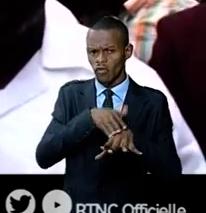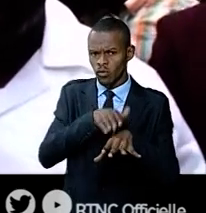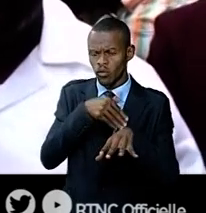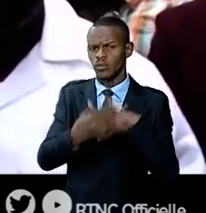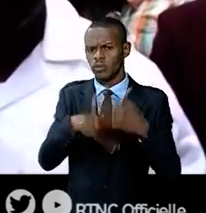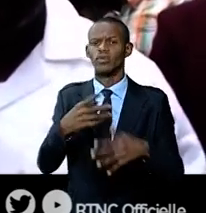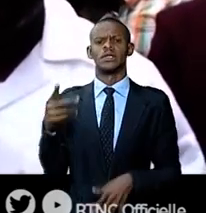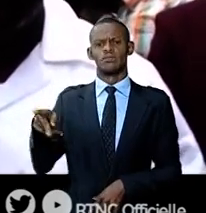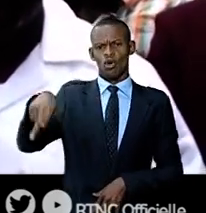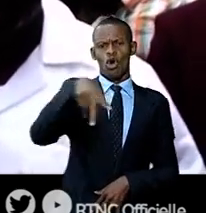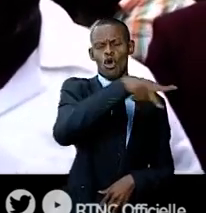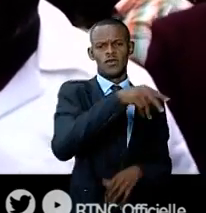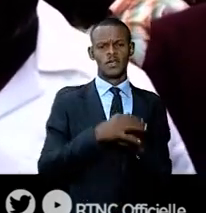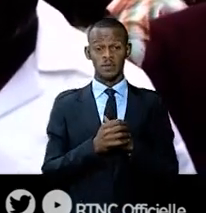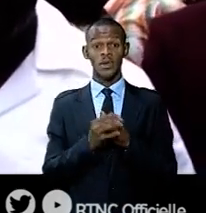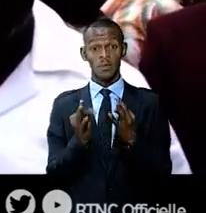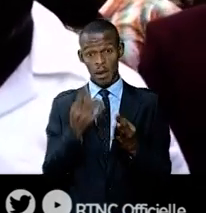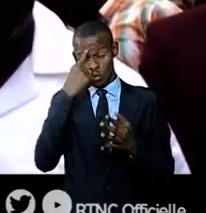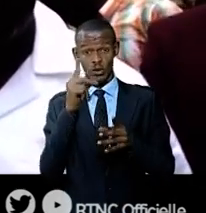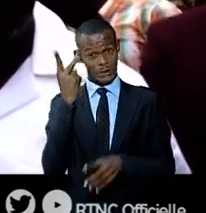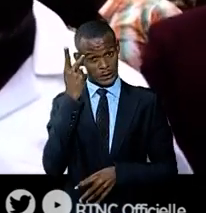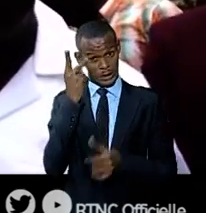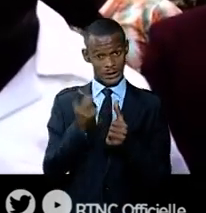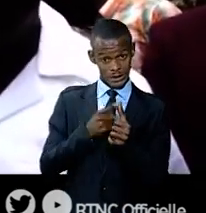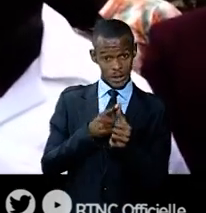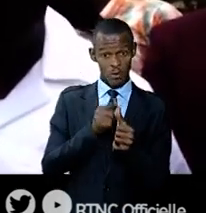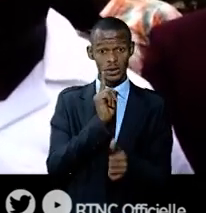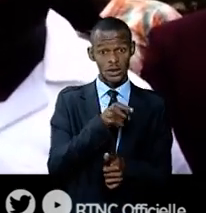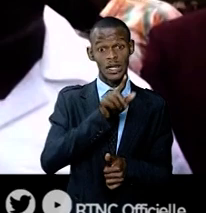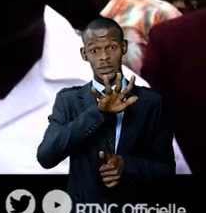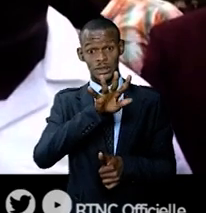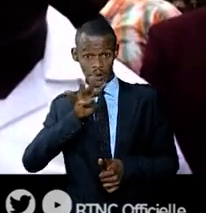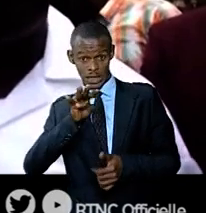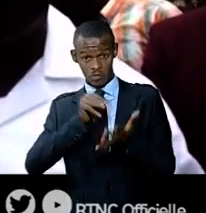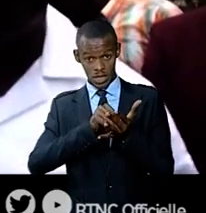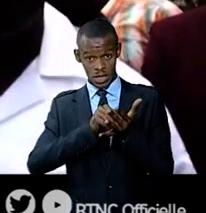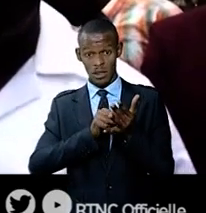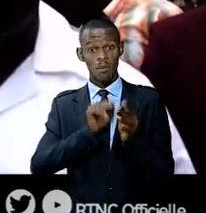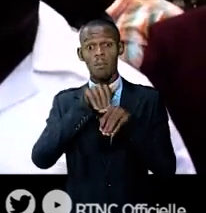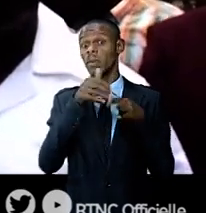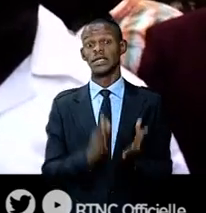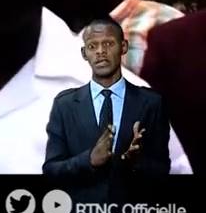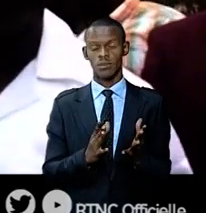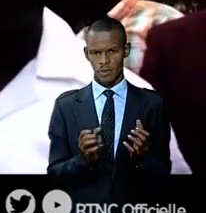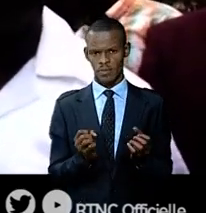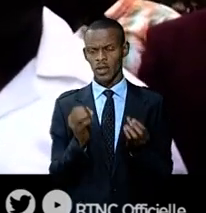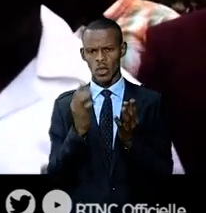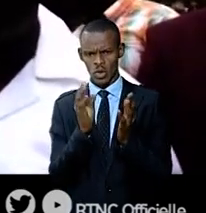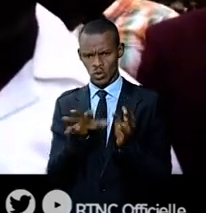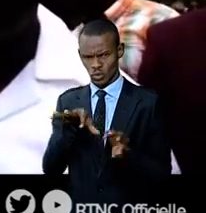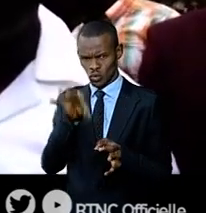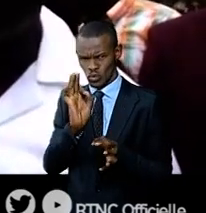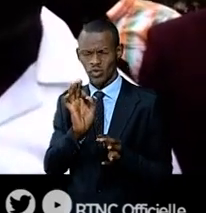Et sur un total de 154 000 participants, nous avons